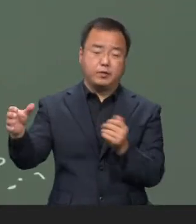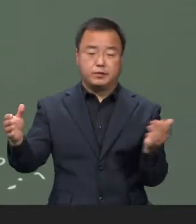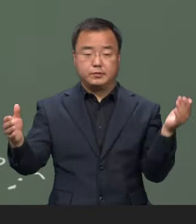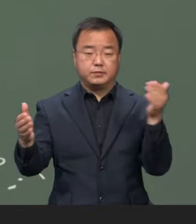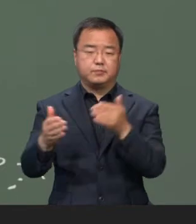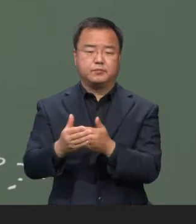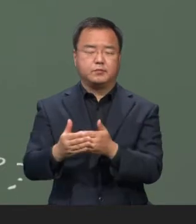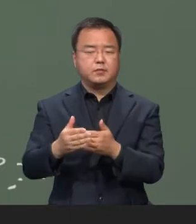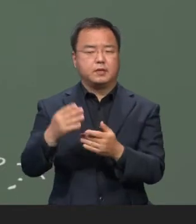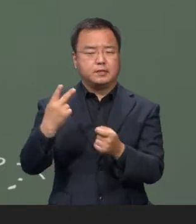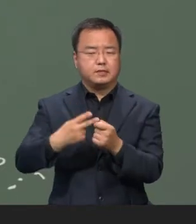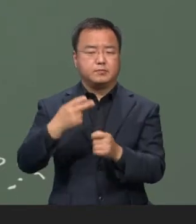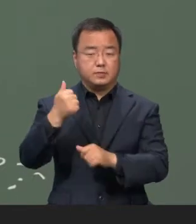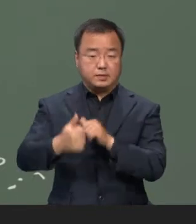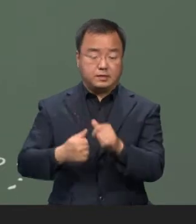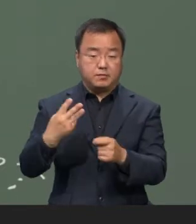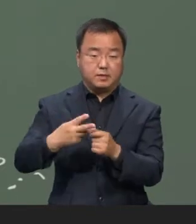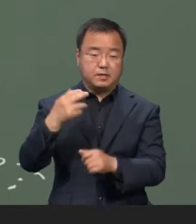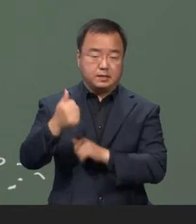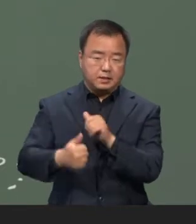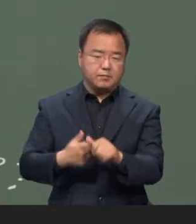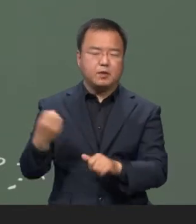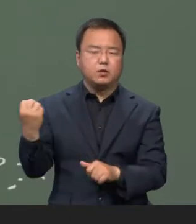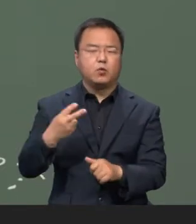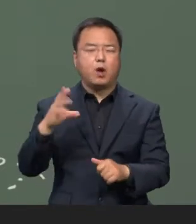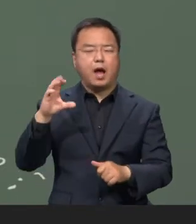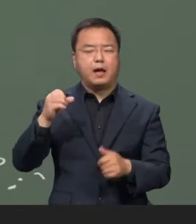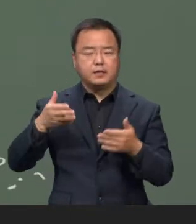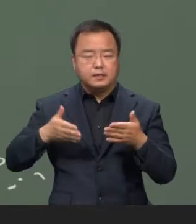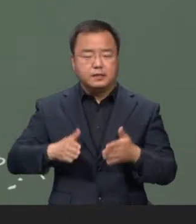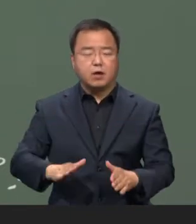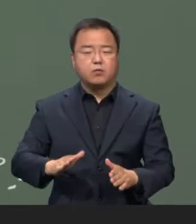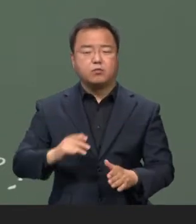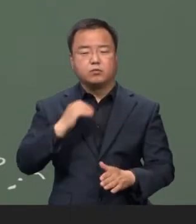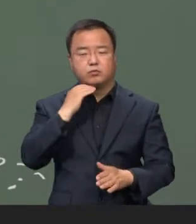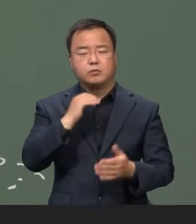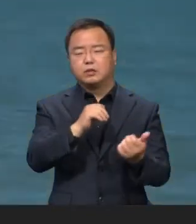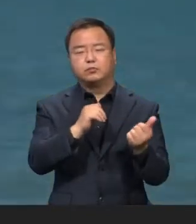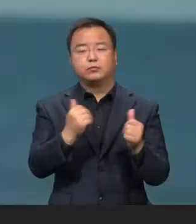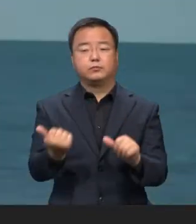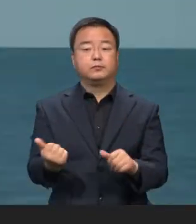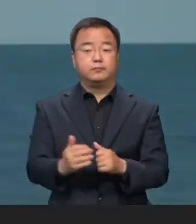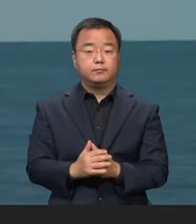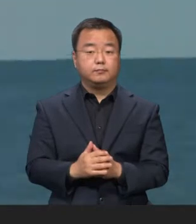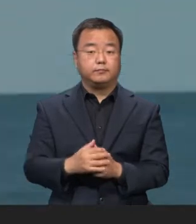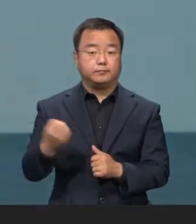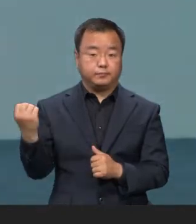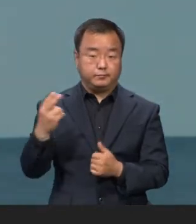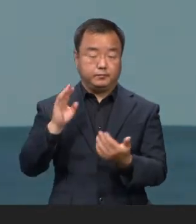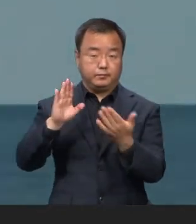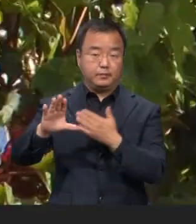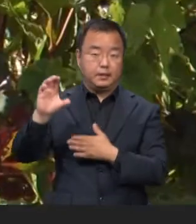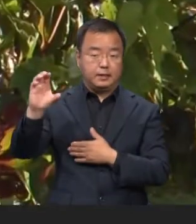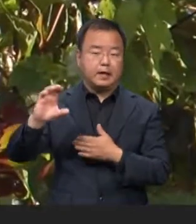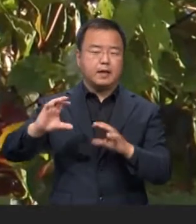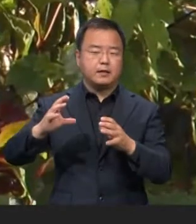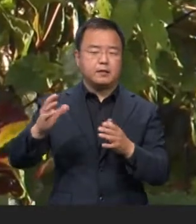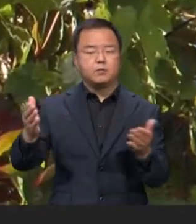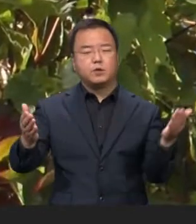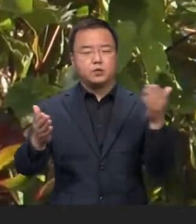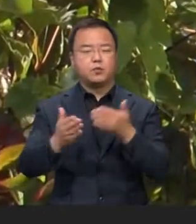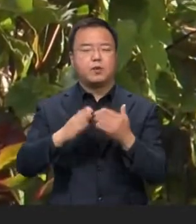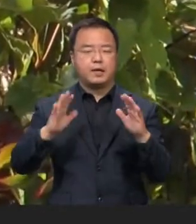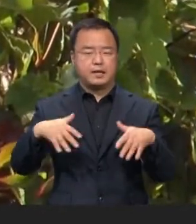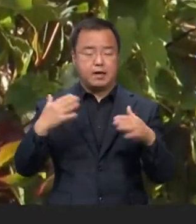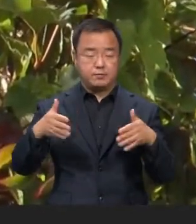2세대와 3세대는 이어서 알을 낳고 번식하며 수명을 다합니다. 그리고 캐나다에 도착해 가을에 태어난 모나크